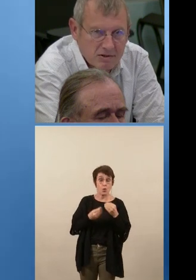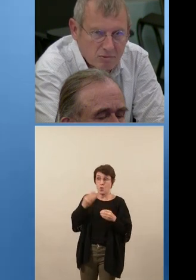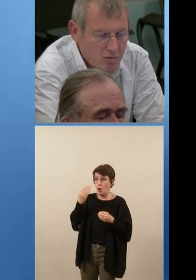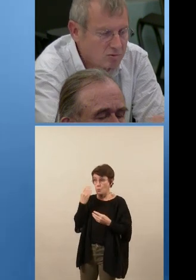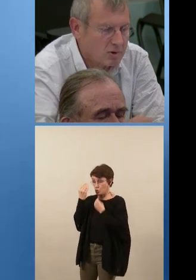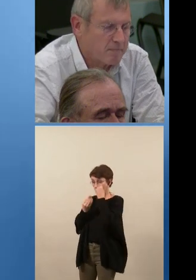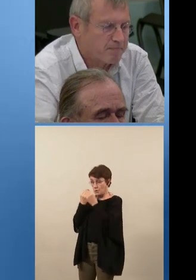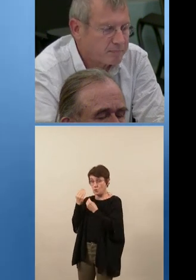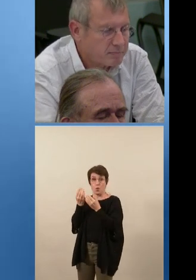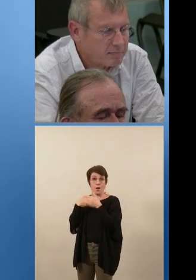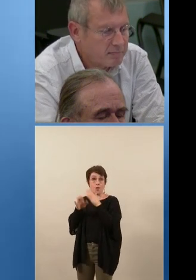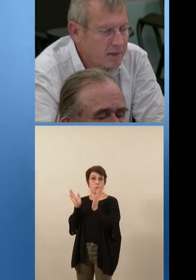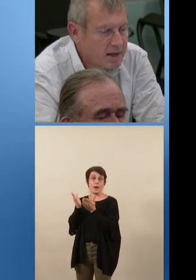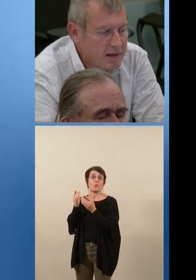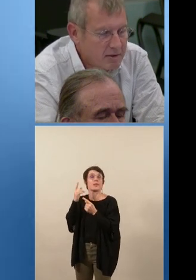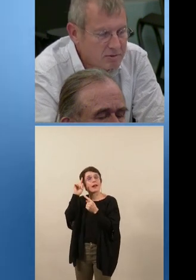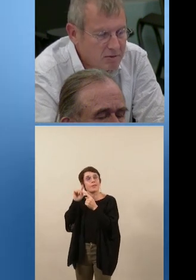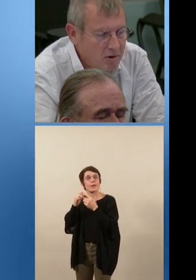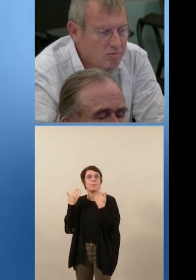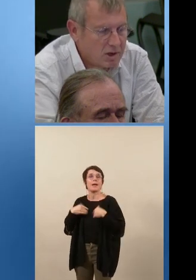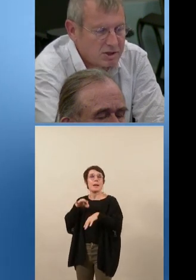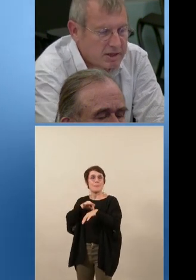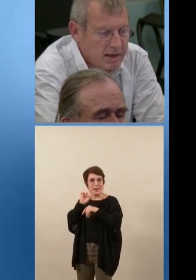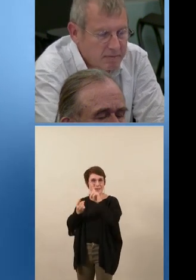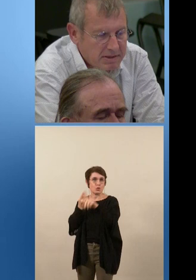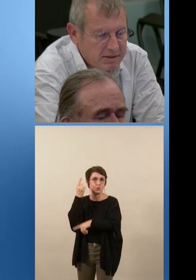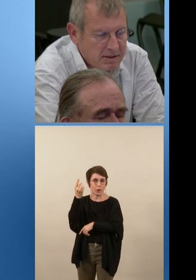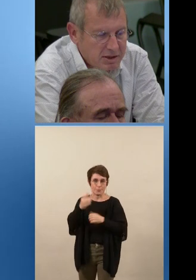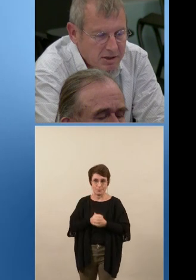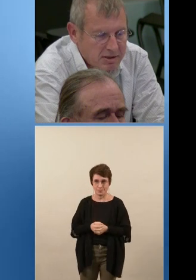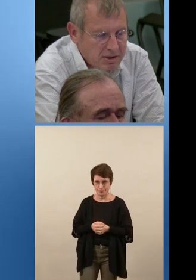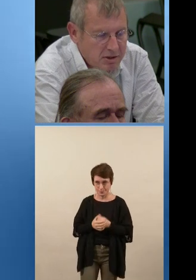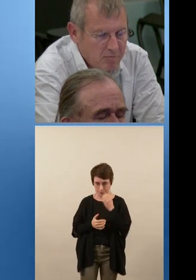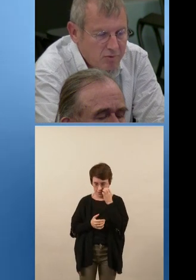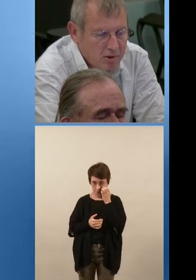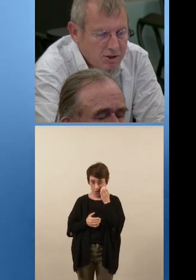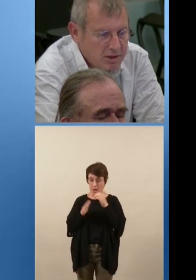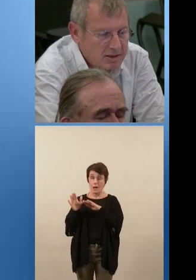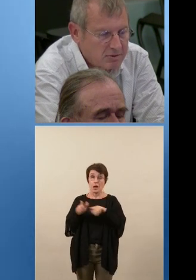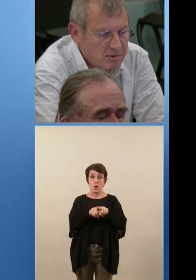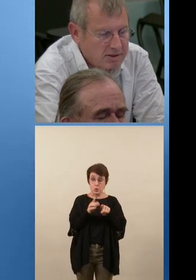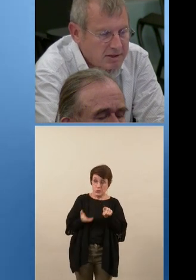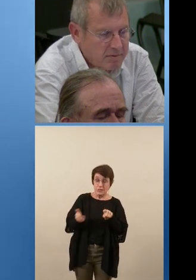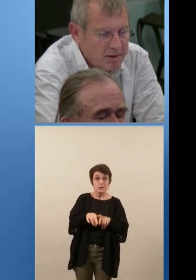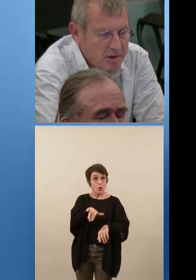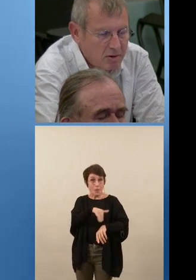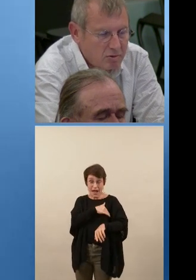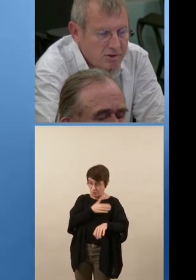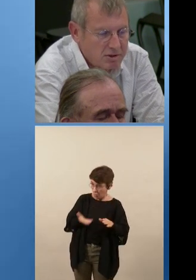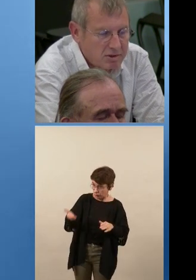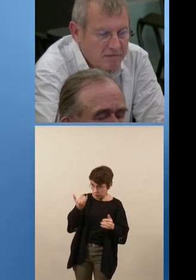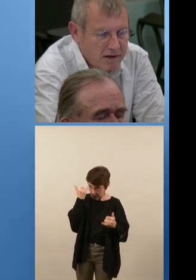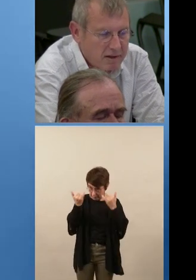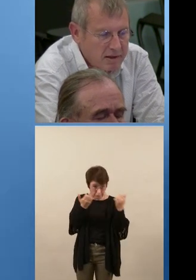affections de longue durée nous allons encourager la capacité d'agir des agents pour enrichir les actions destinées à améliorer leur